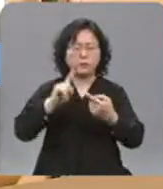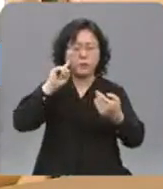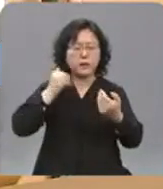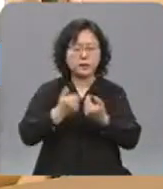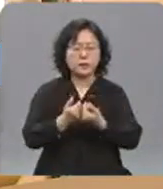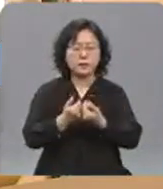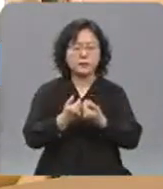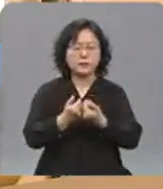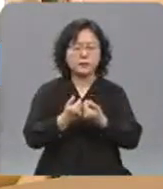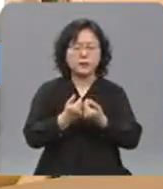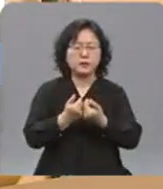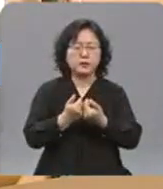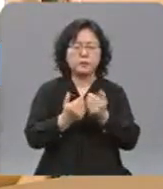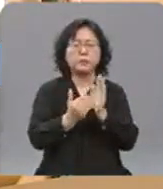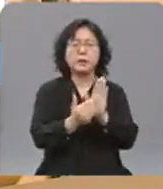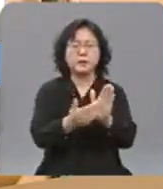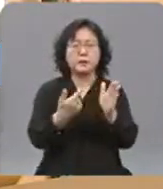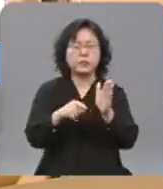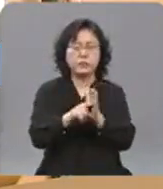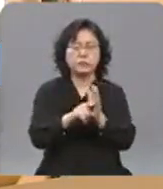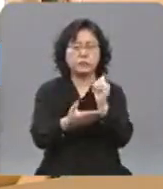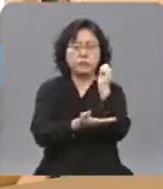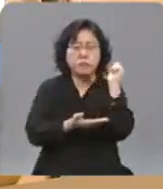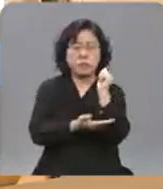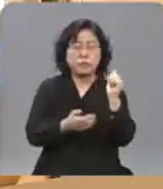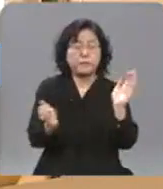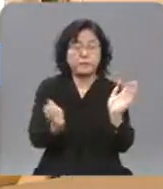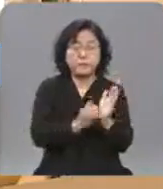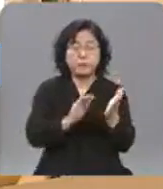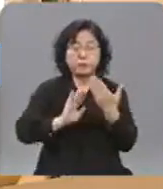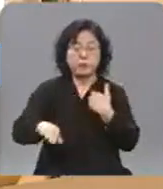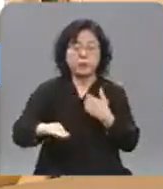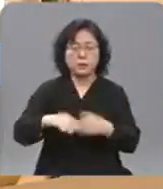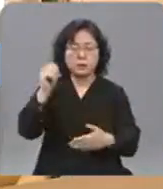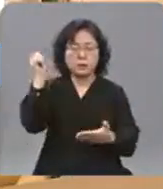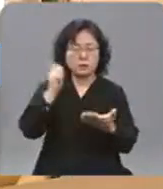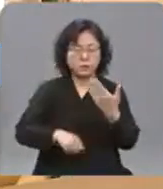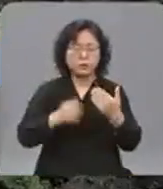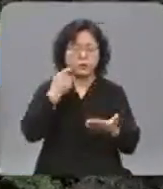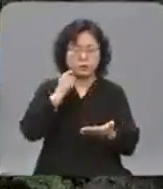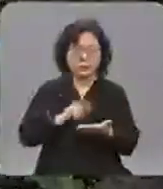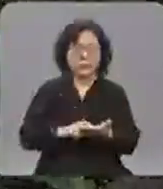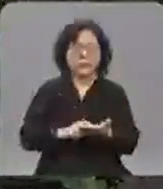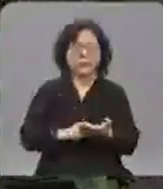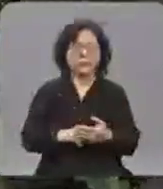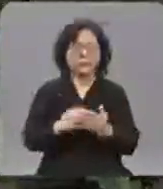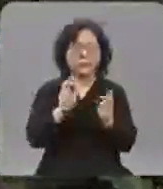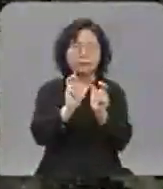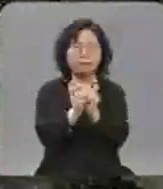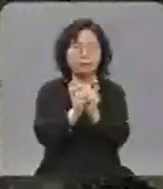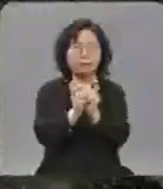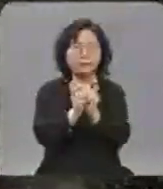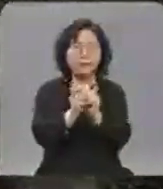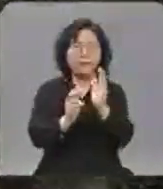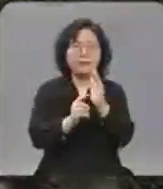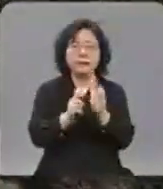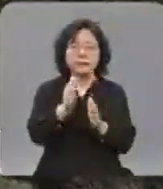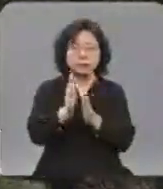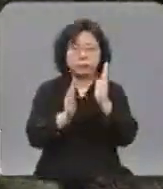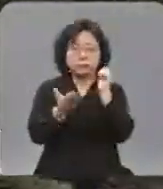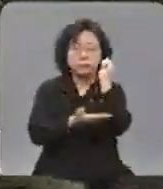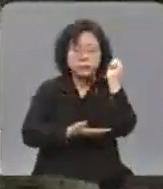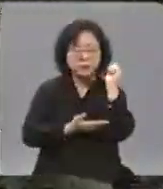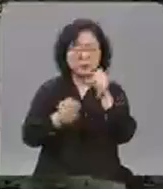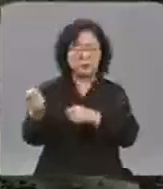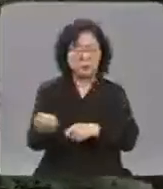그런 마음들을 이미 배워냄으로 인해서 통과를 좀 편하게 하고. 구례군은 산림 벌채와